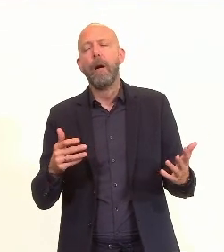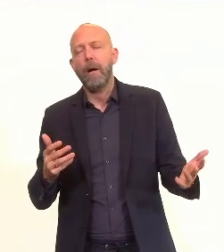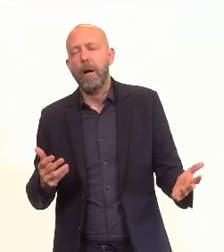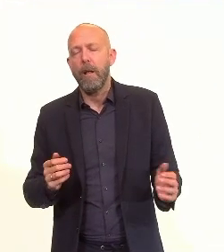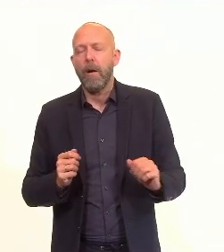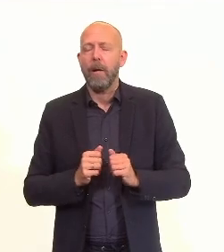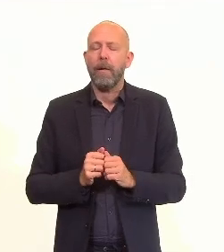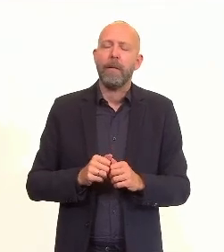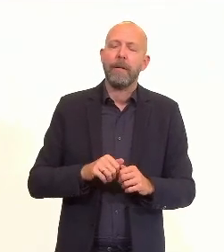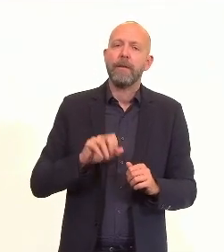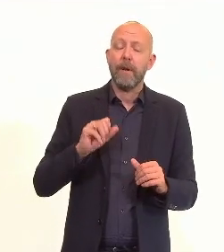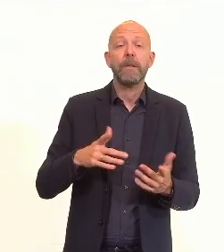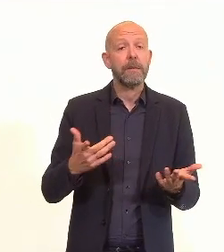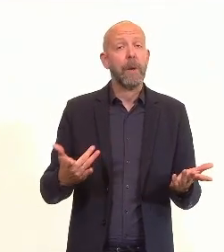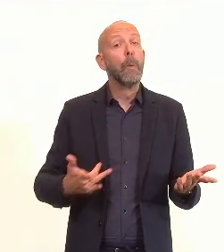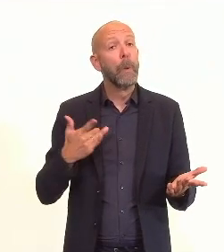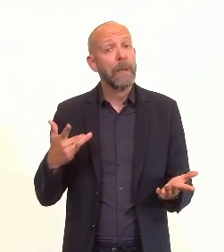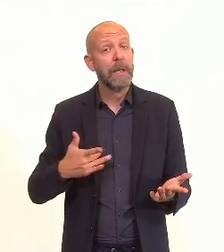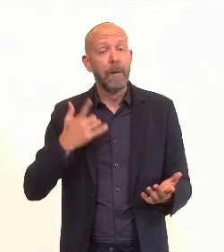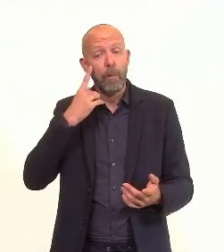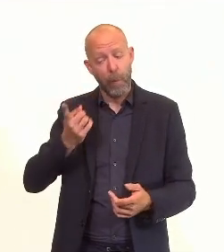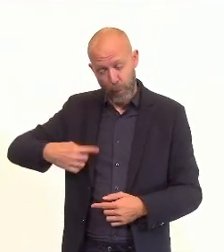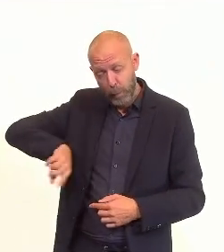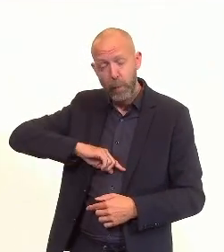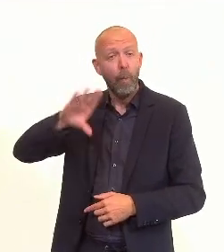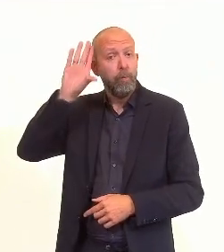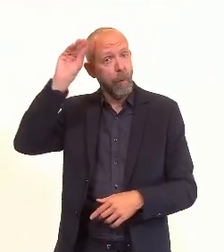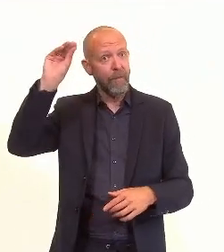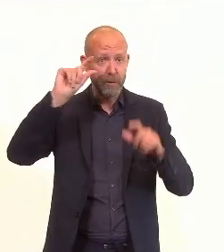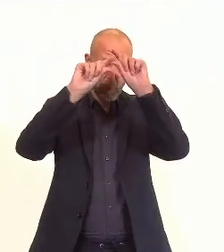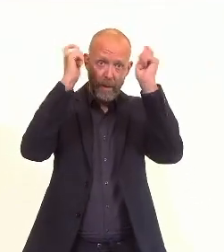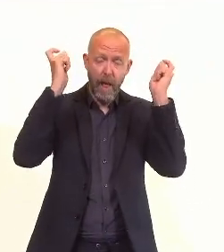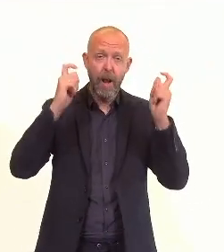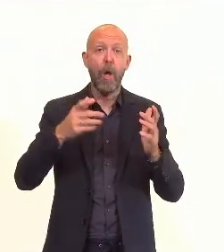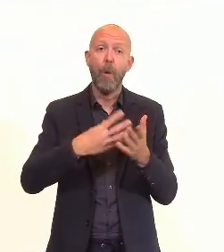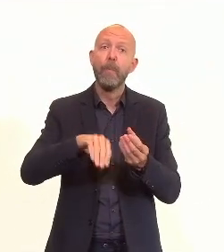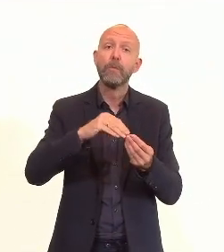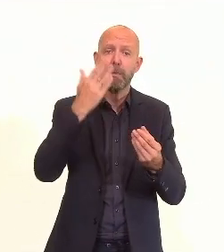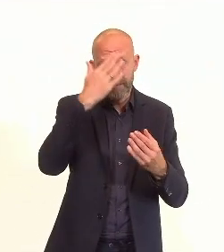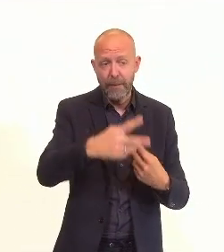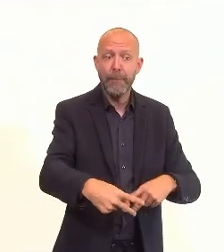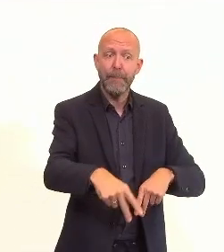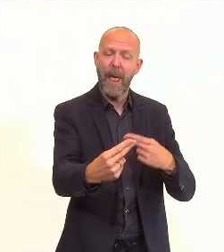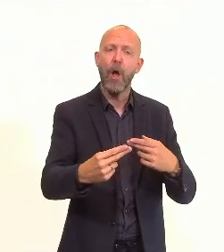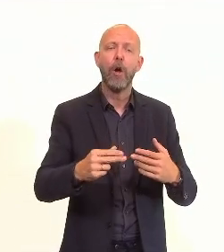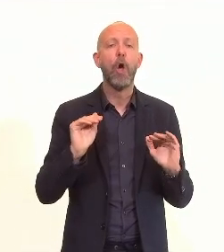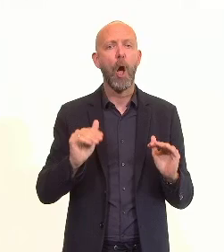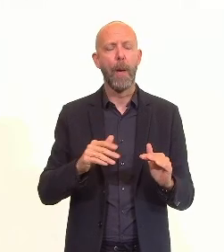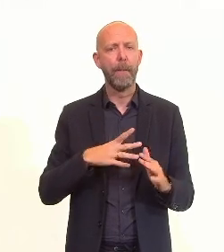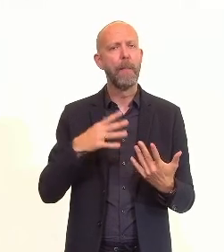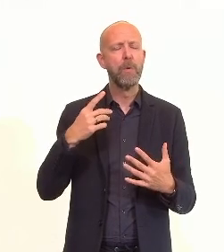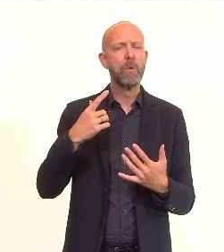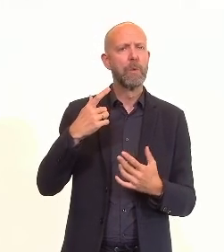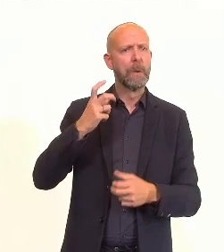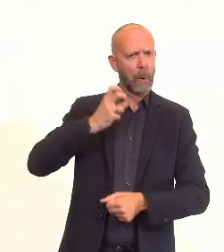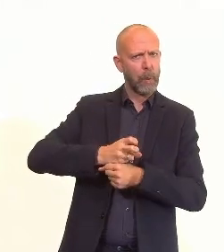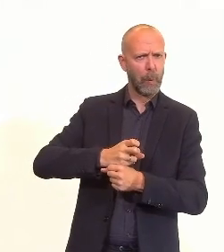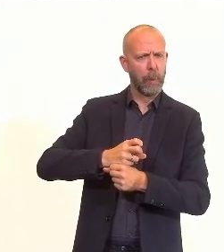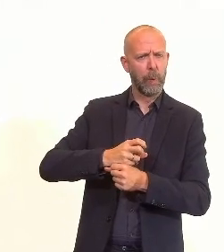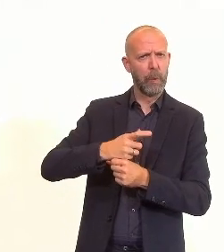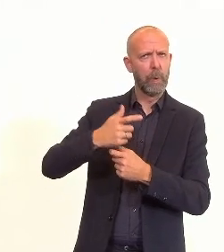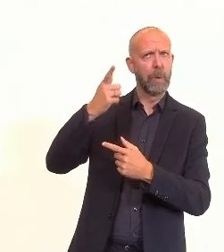très utile aussi pour professionnels que nous sommes, dans une période où on est quand même un petit peu malmené par